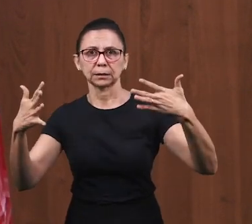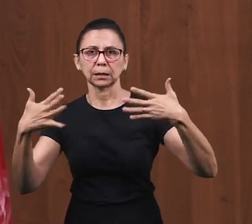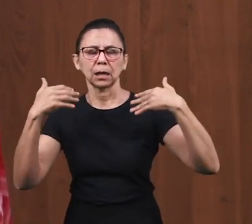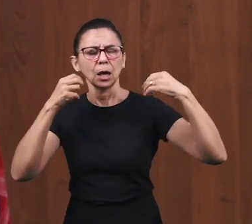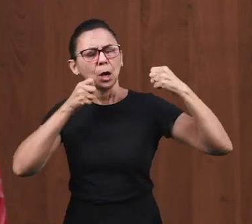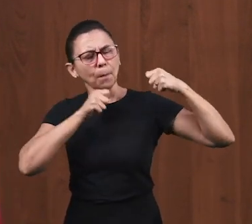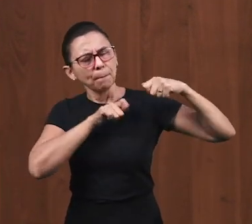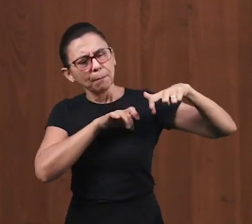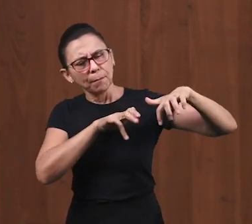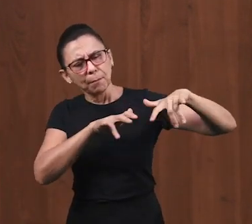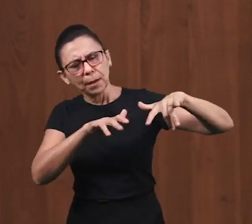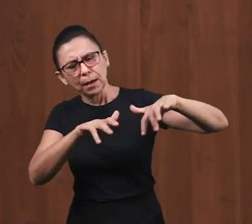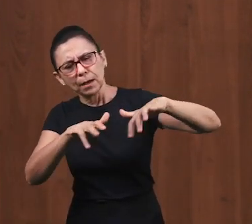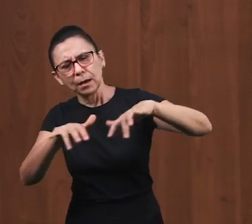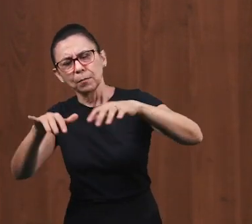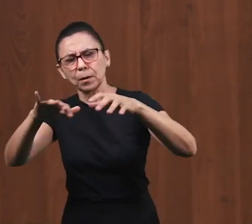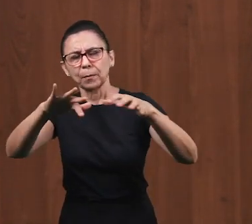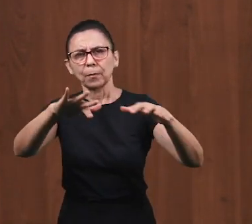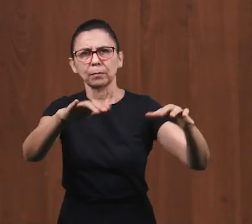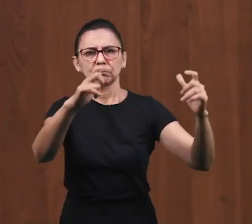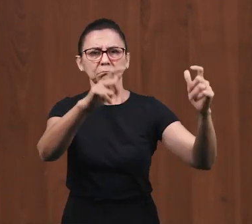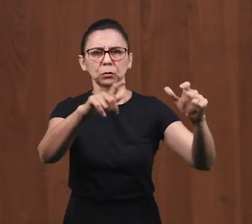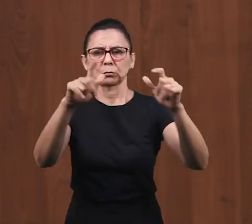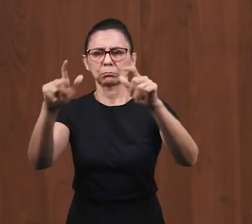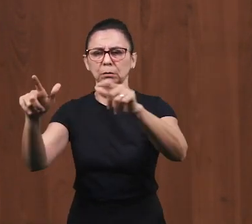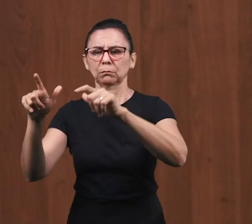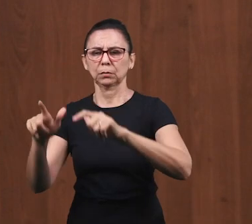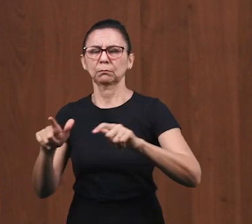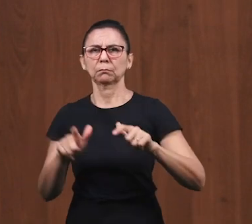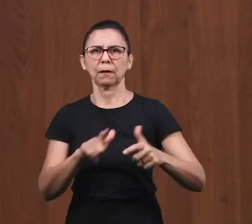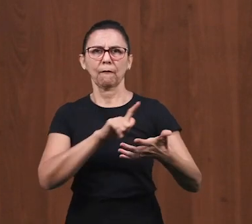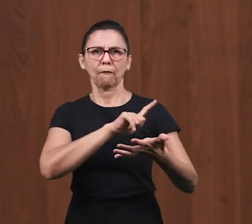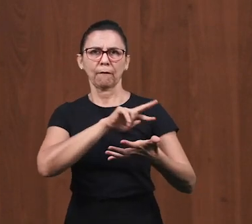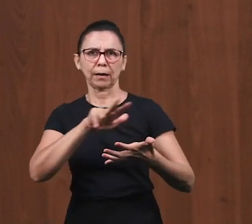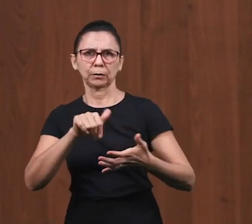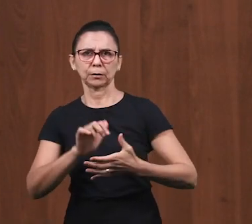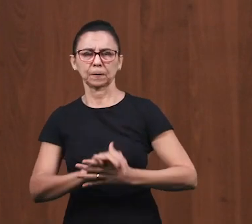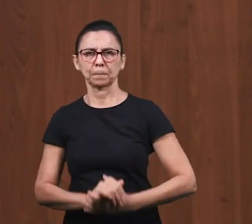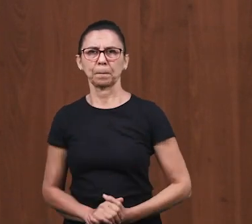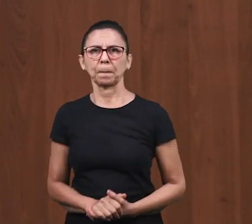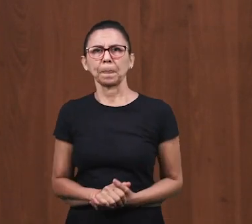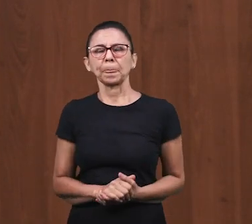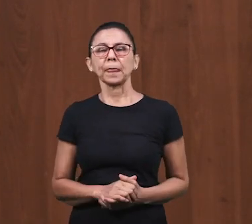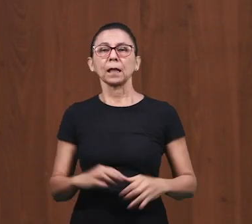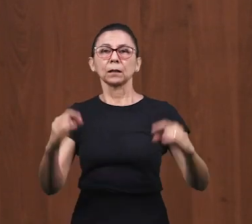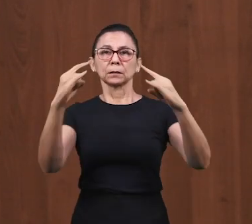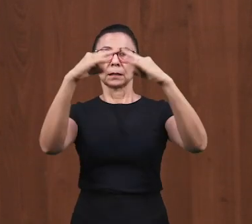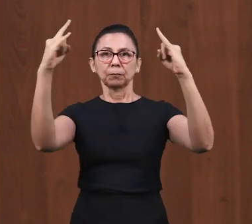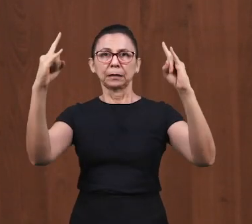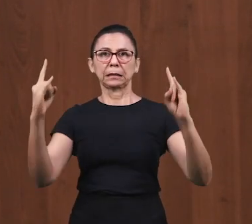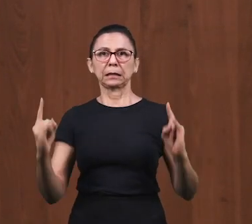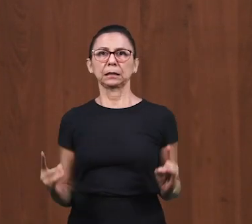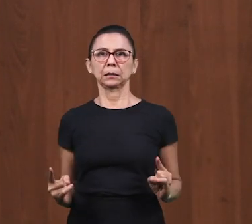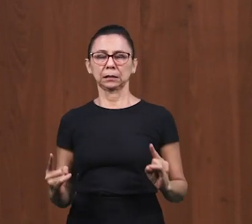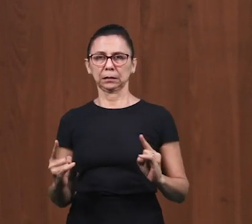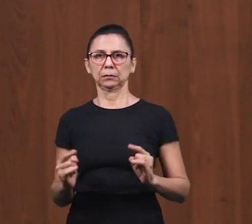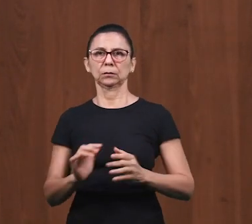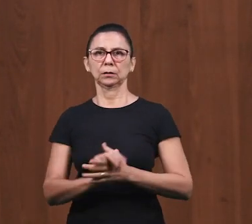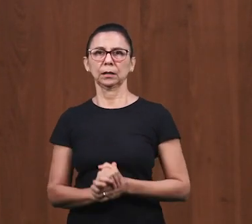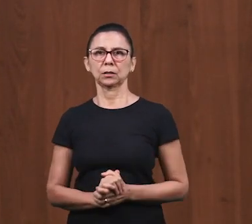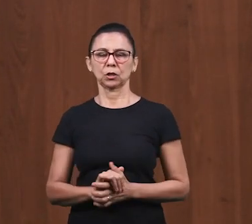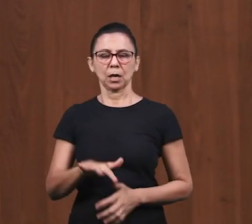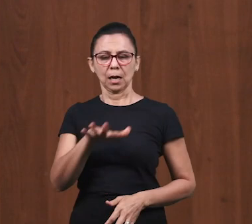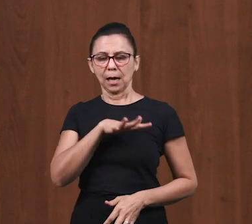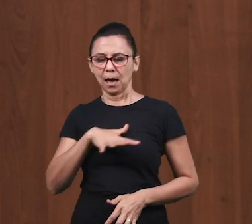plusieurs lieux. Après la porte, il y avait la cour externe,